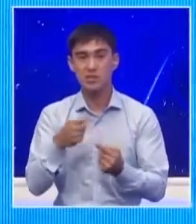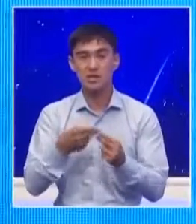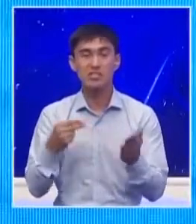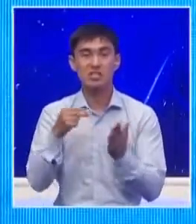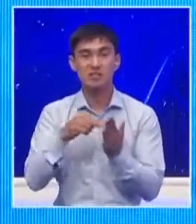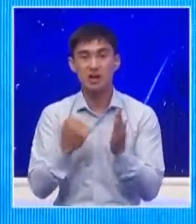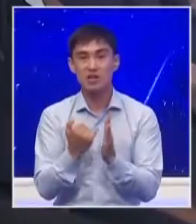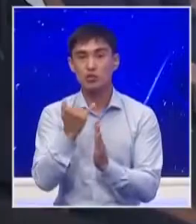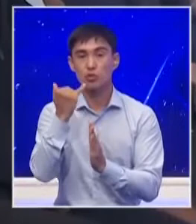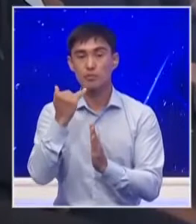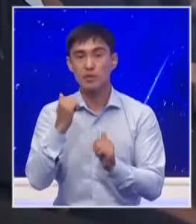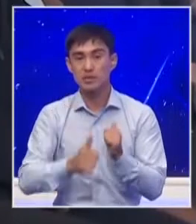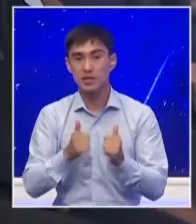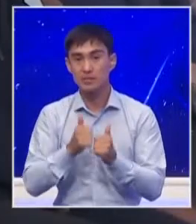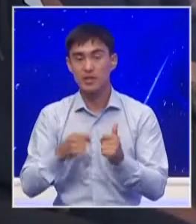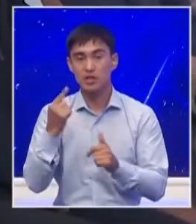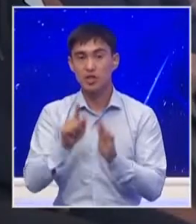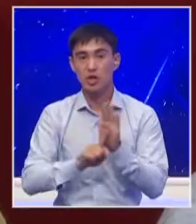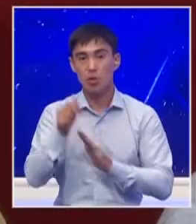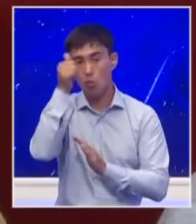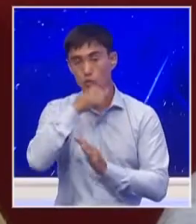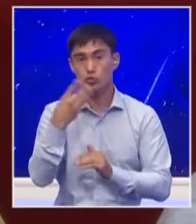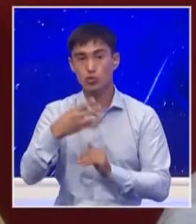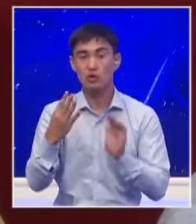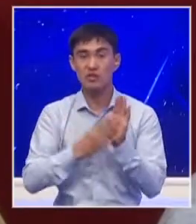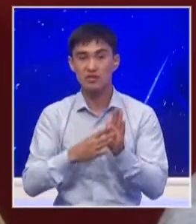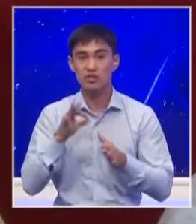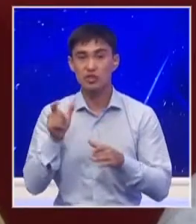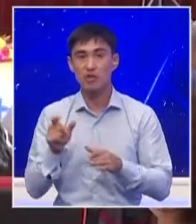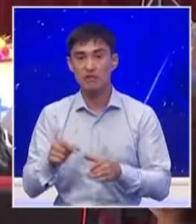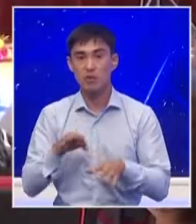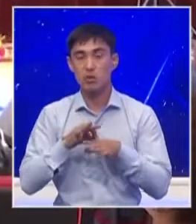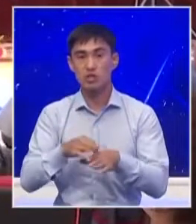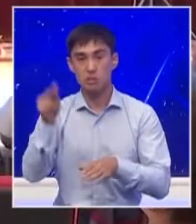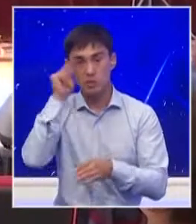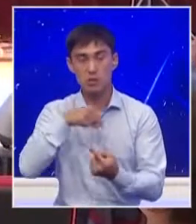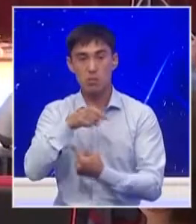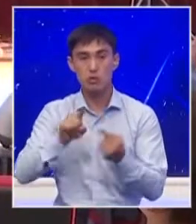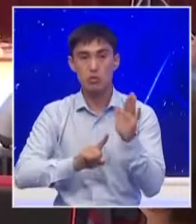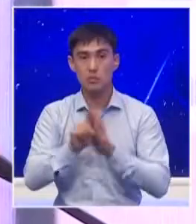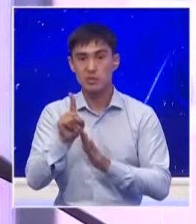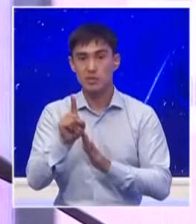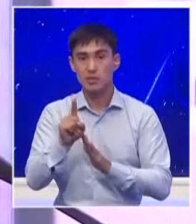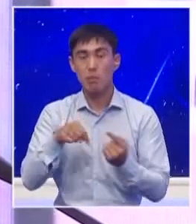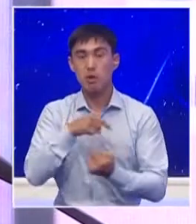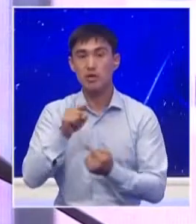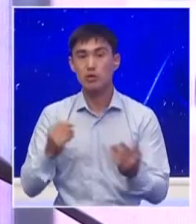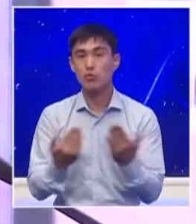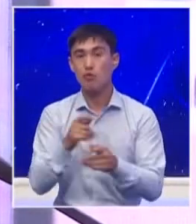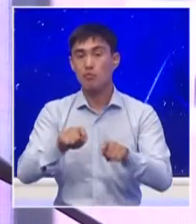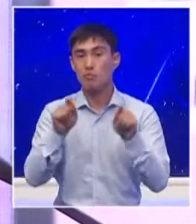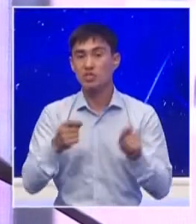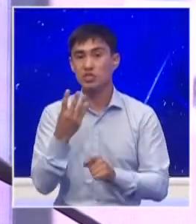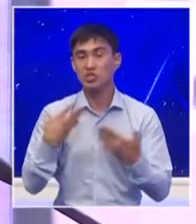растёт постоянно так с начала года 49 человек уже прошли курсы бастау бизнес а в рамках проекта новый бизнес четыре жителя